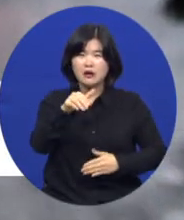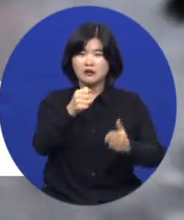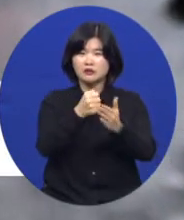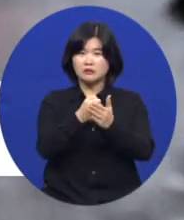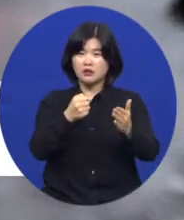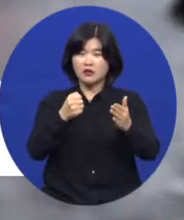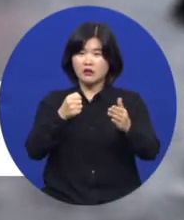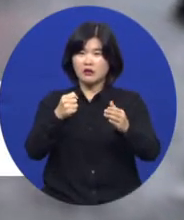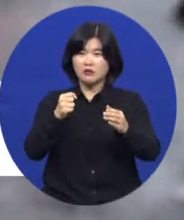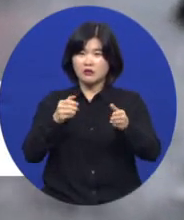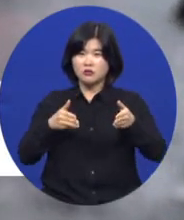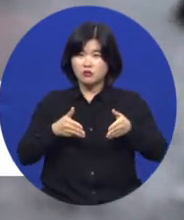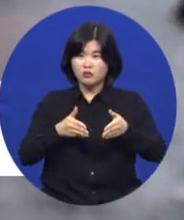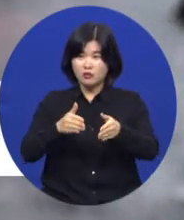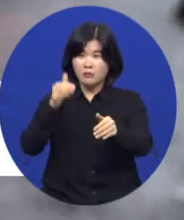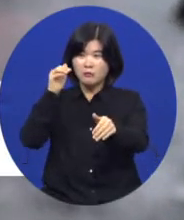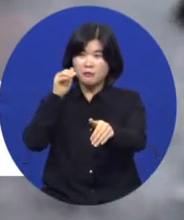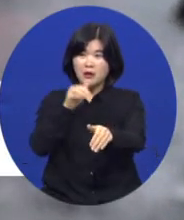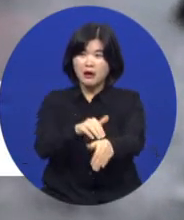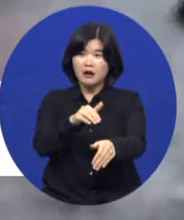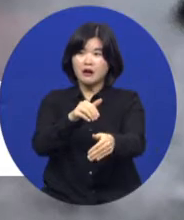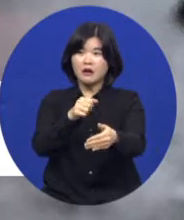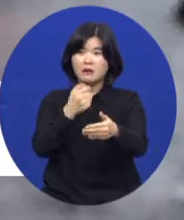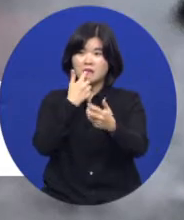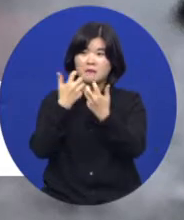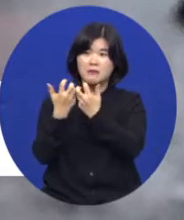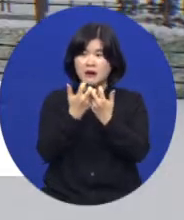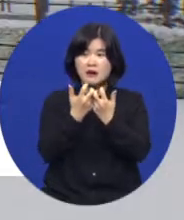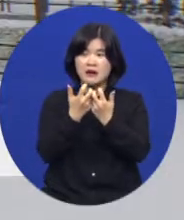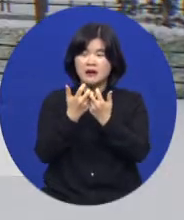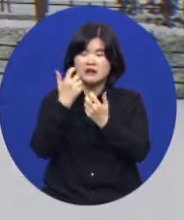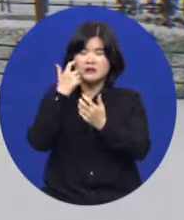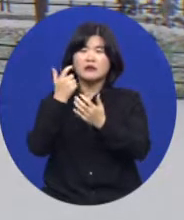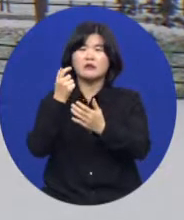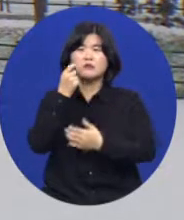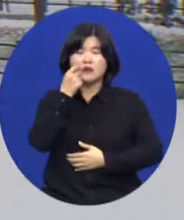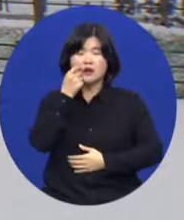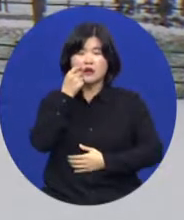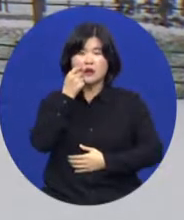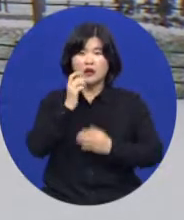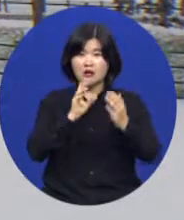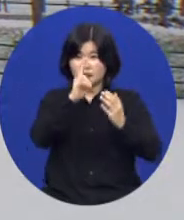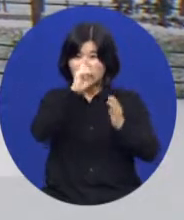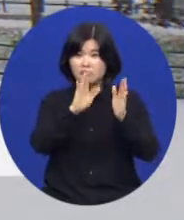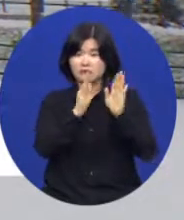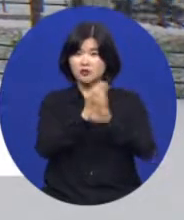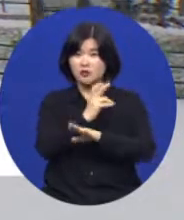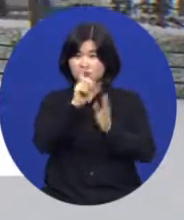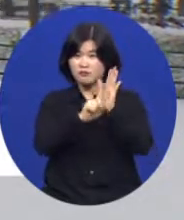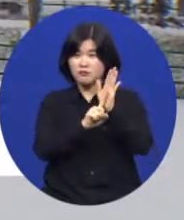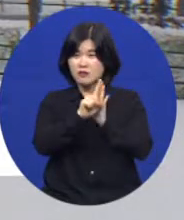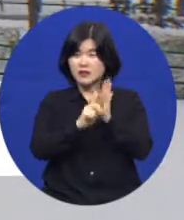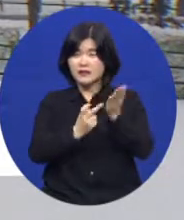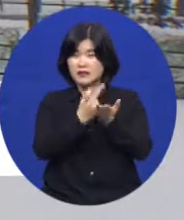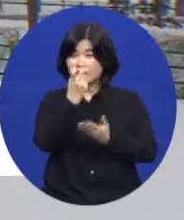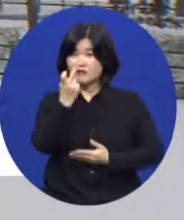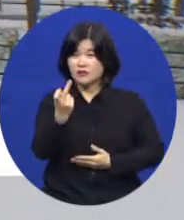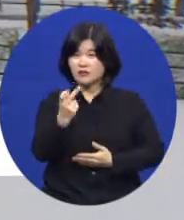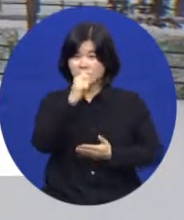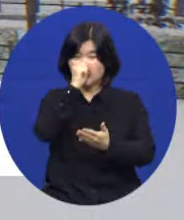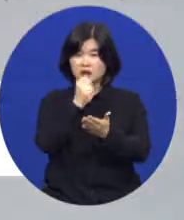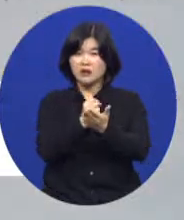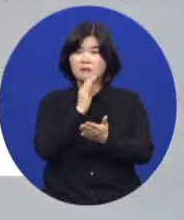그렇게 도로 결빙되고 뭐 이런 상황이 될 거라고 상상도 못했었네. 낮부터 기온이 올라 통제됐던 산간 도로는